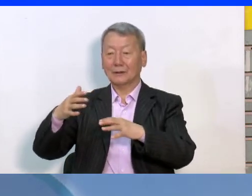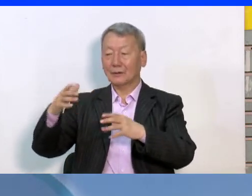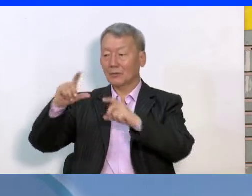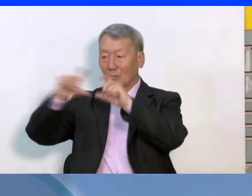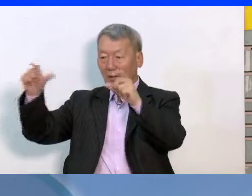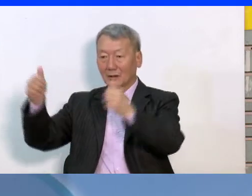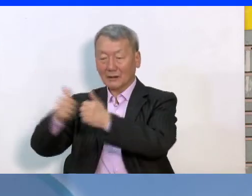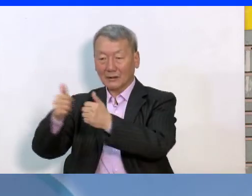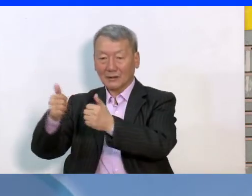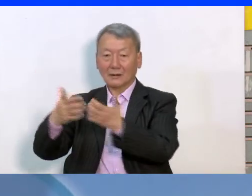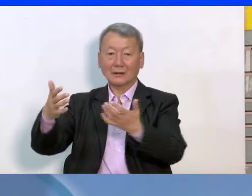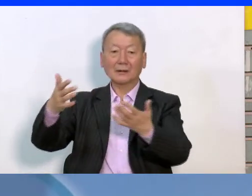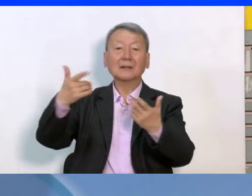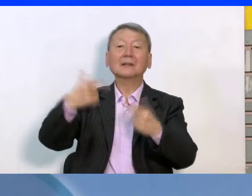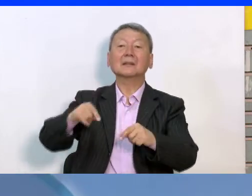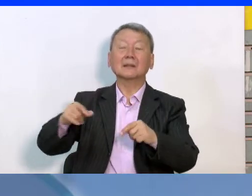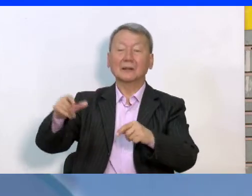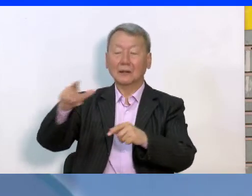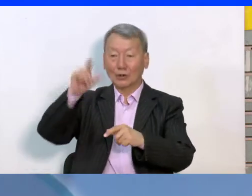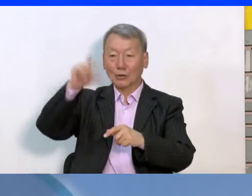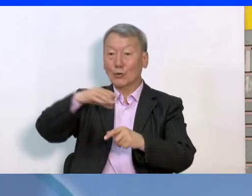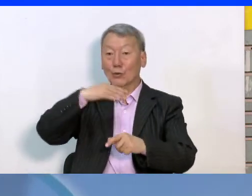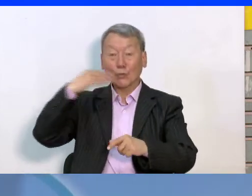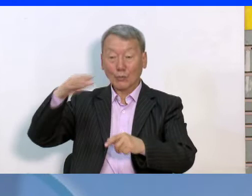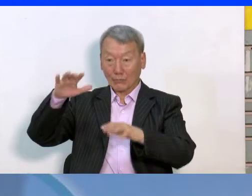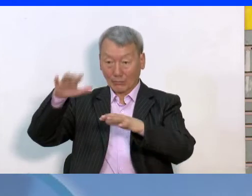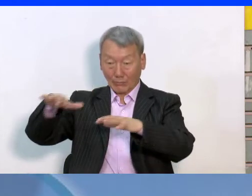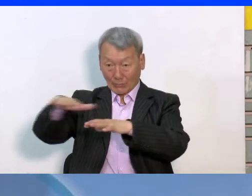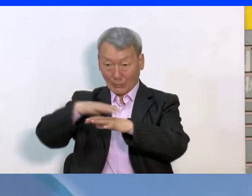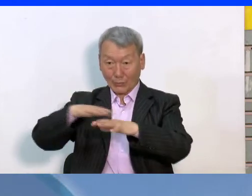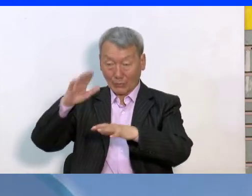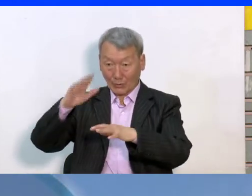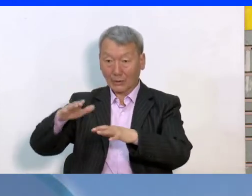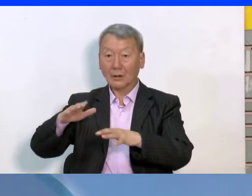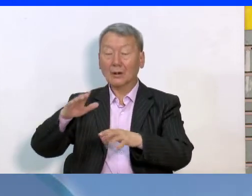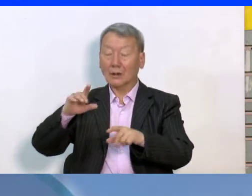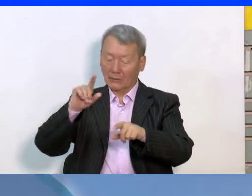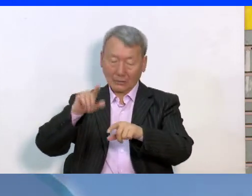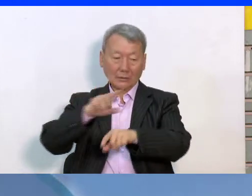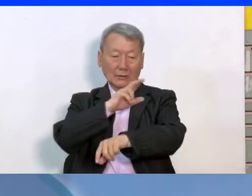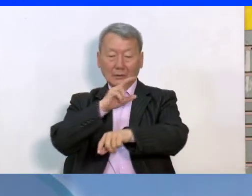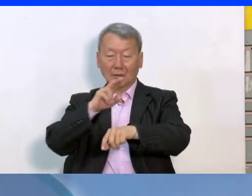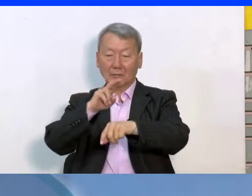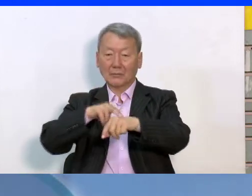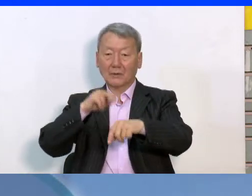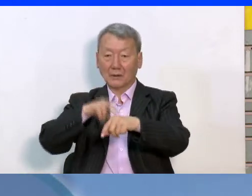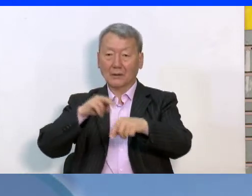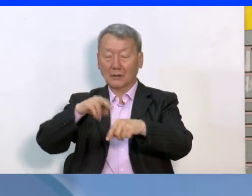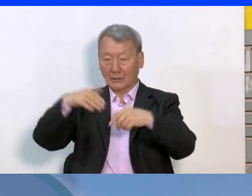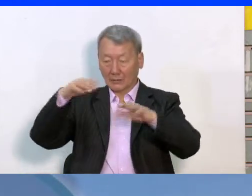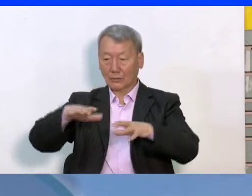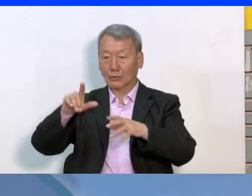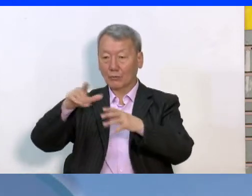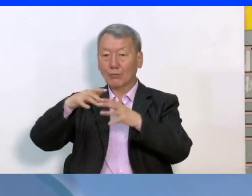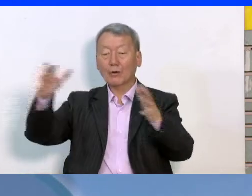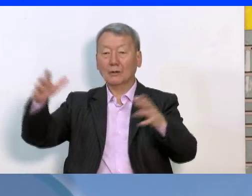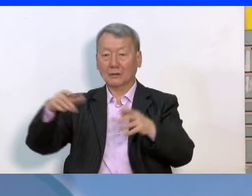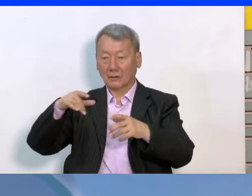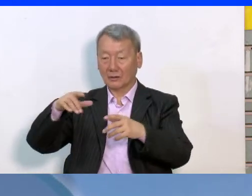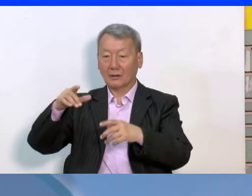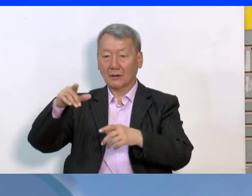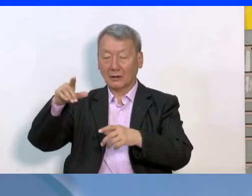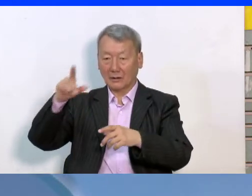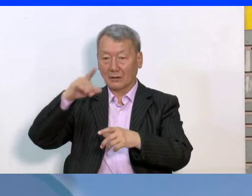дүкөндөрдө же болбосо ошондой жерлерде бир адамдардын көп чогулуусу пайда болуп аткан. Ошондуктан чечим кабыл алынган. Бул боюнча